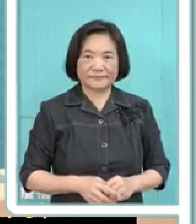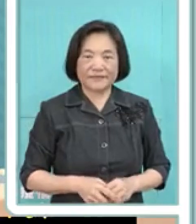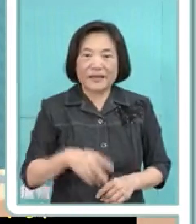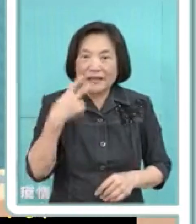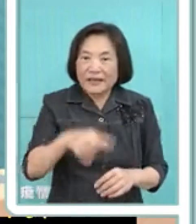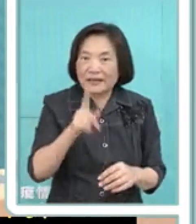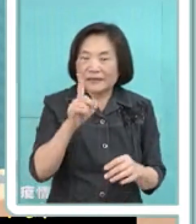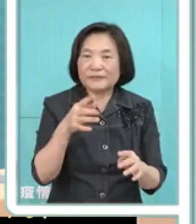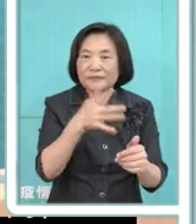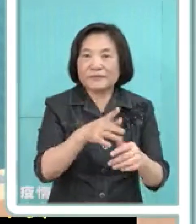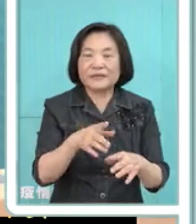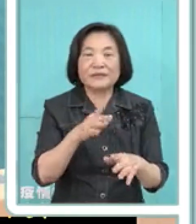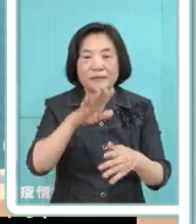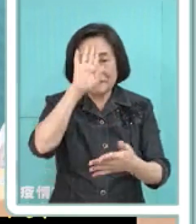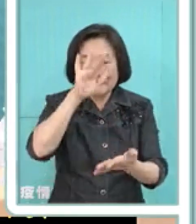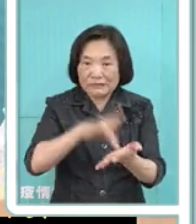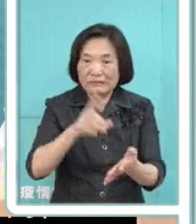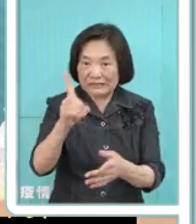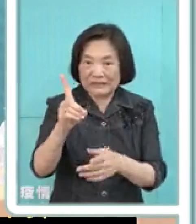请问一下，就是 Delta